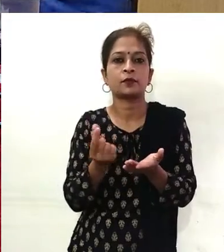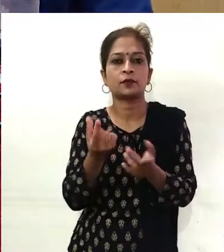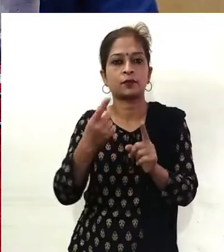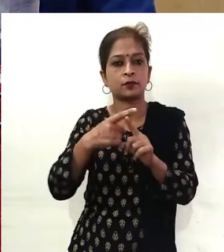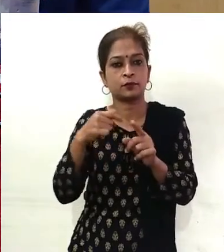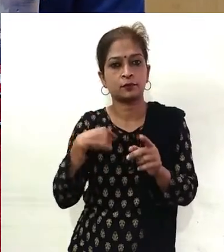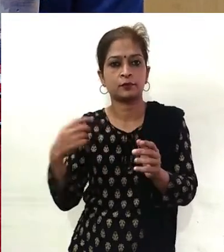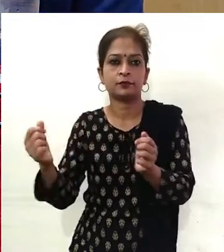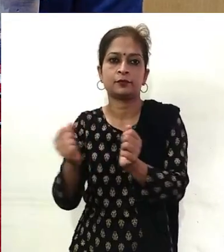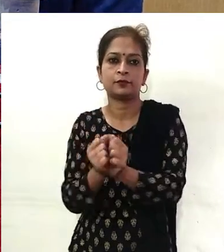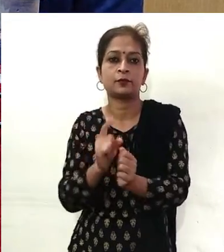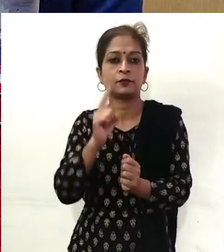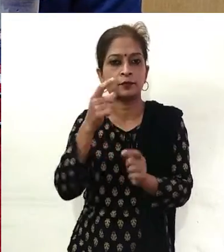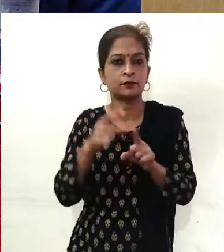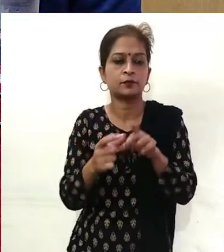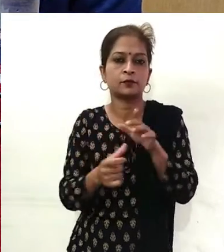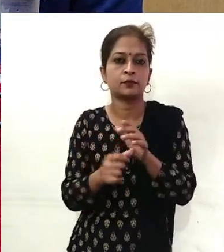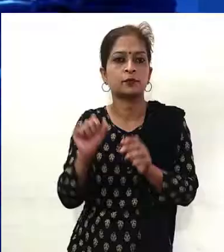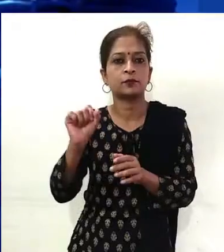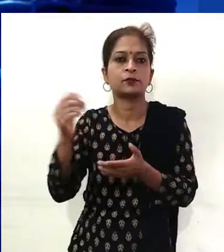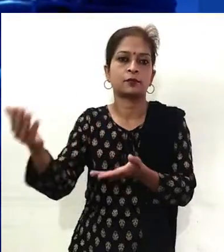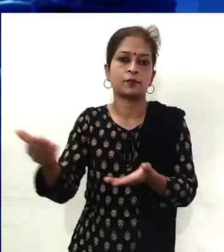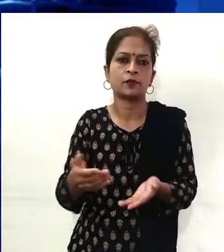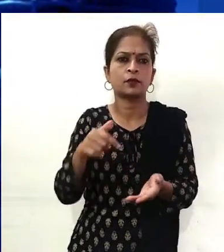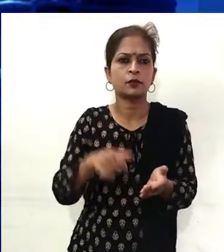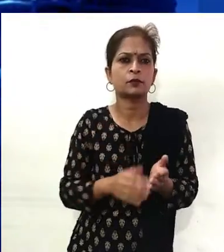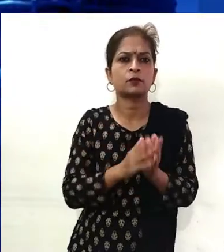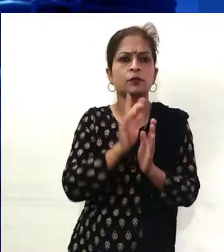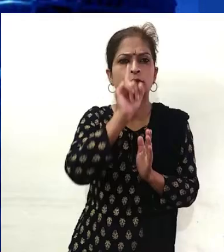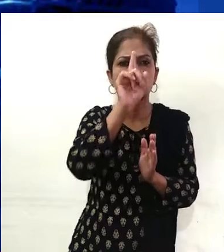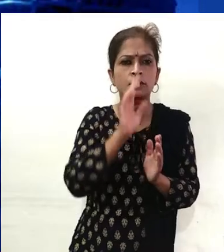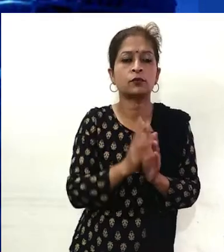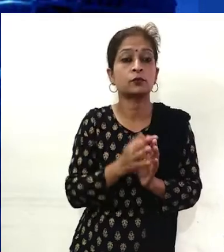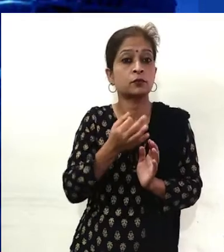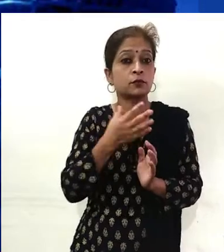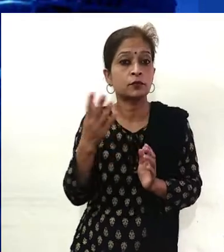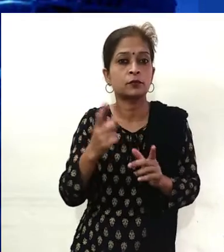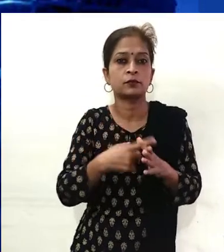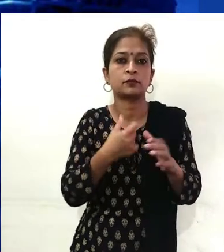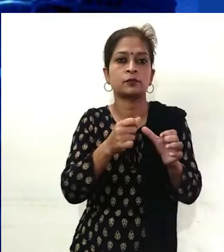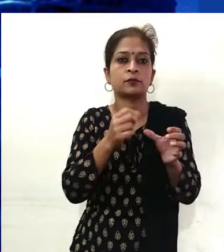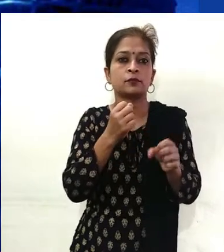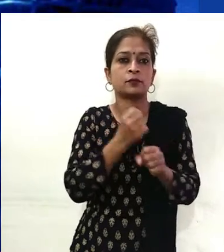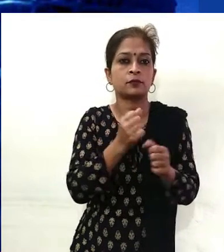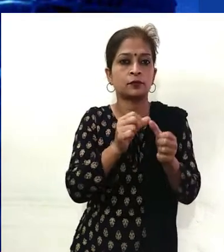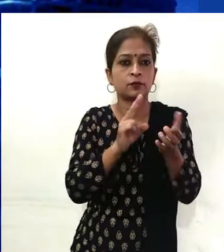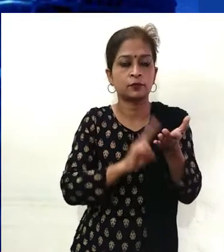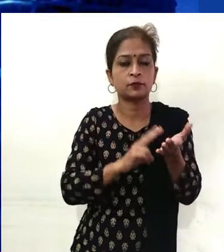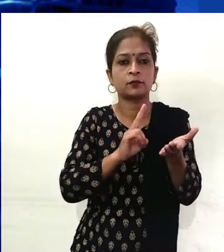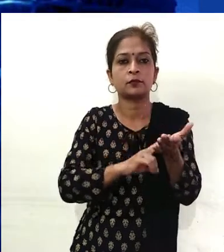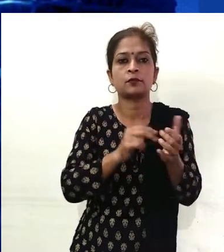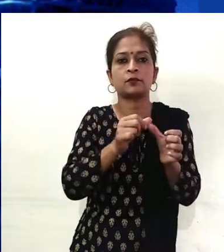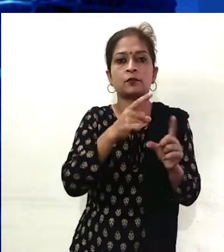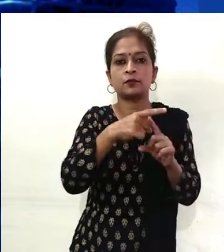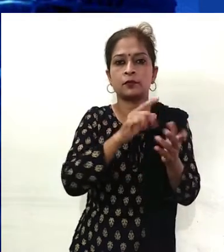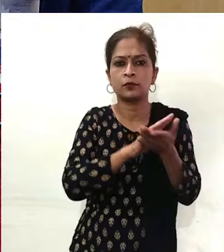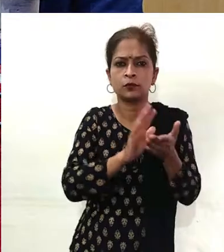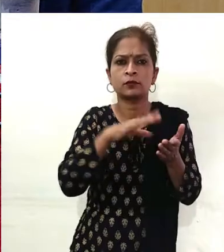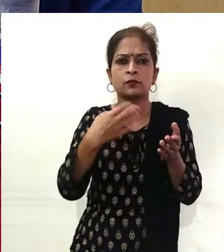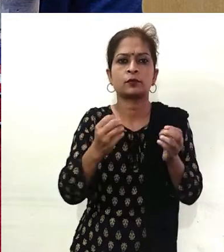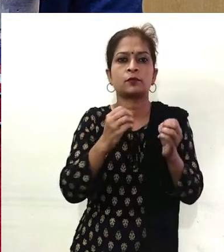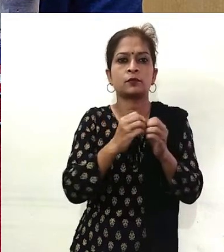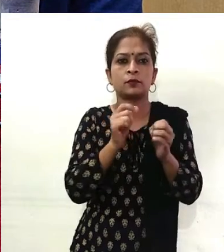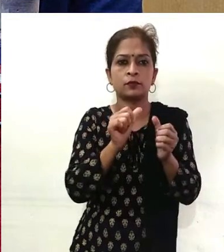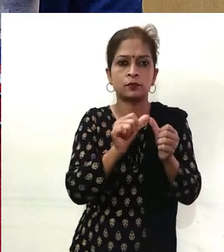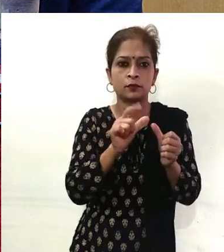बहुत स्वागत है। धन्यवाद। सर, देवताओं में ही देवता जिन्हें पुरुषोत्तम भी कहते हैं भगवान जगन्नाथ हैं। इसके अलावा